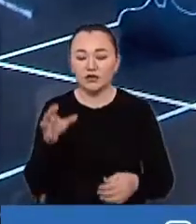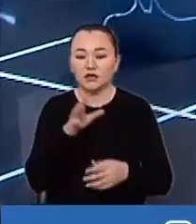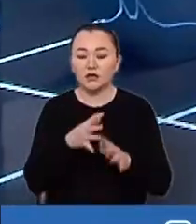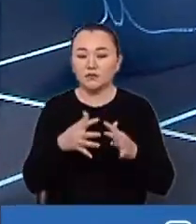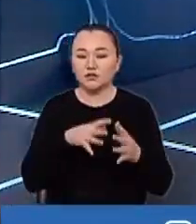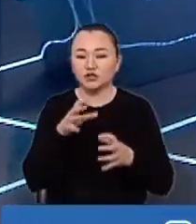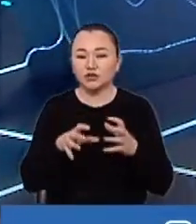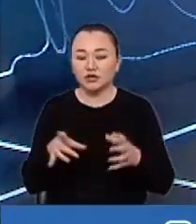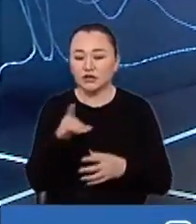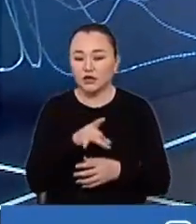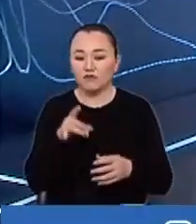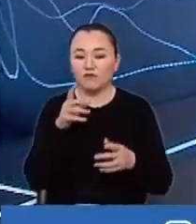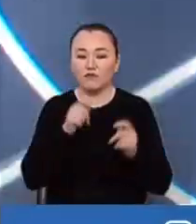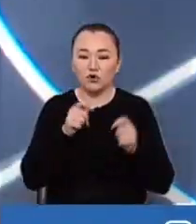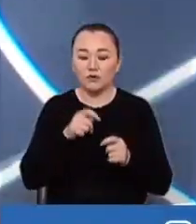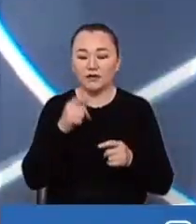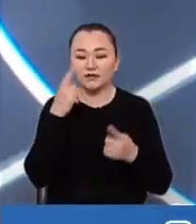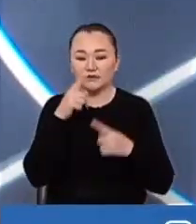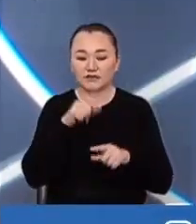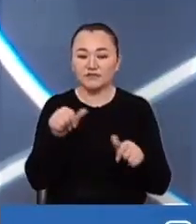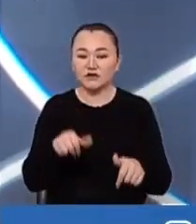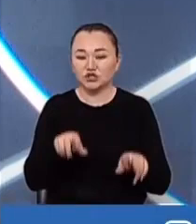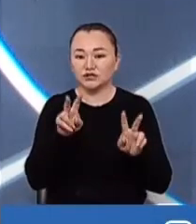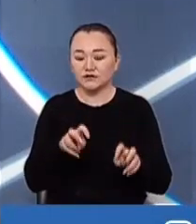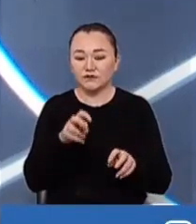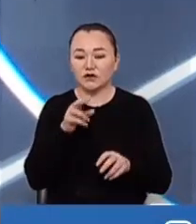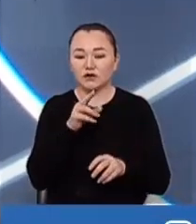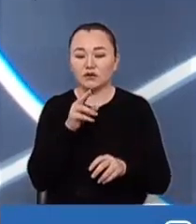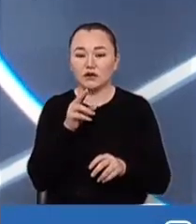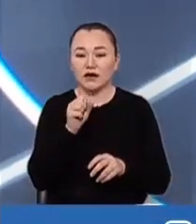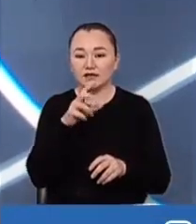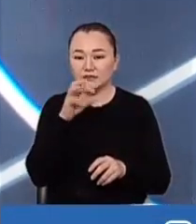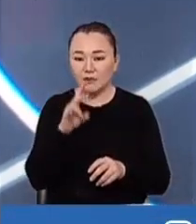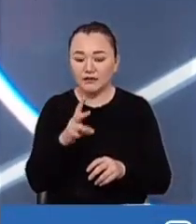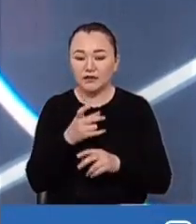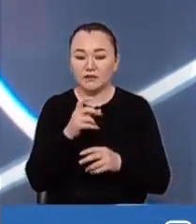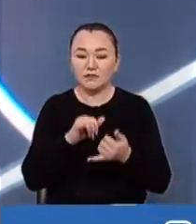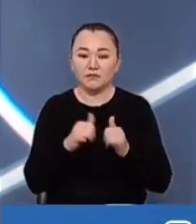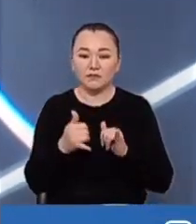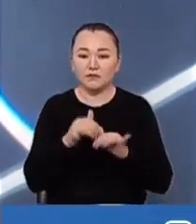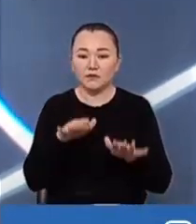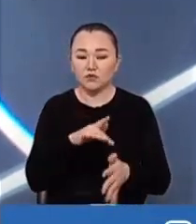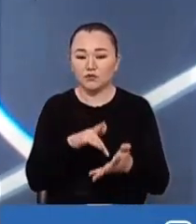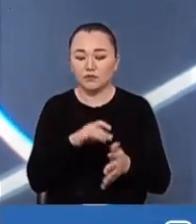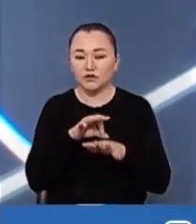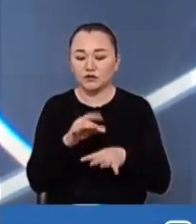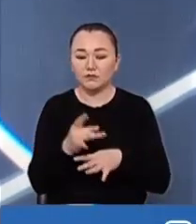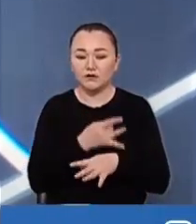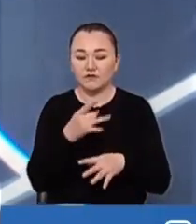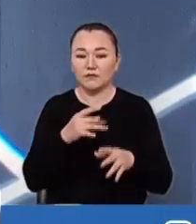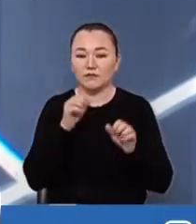Межрегиональный форум экологических инициатив с символичным названием «Быздандаспан» впервые прошел в Усть-Каменогорске. Масштабное